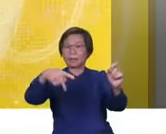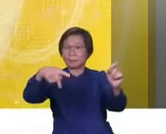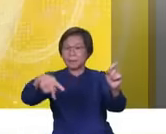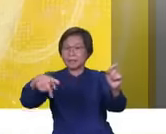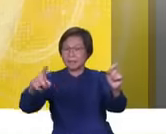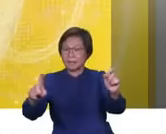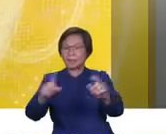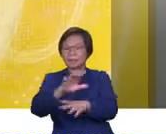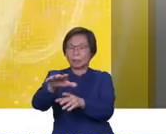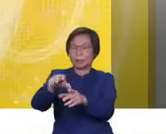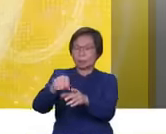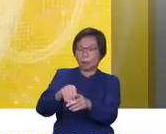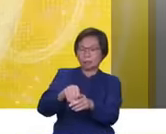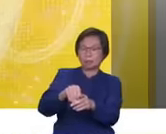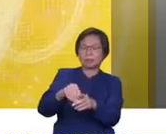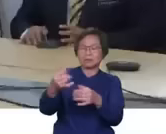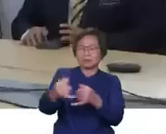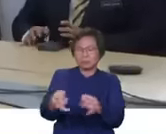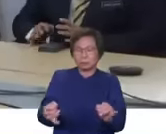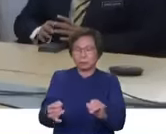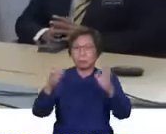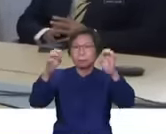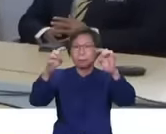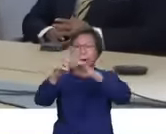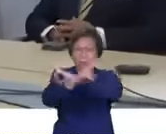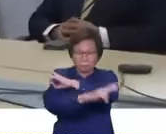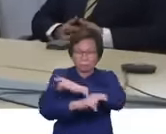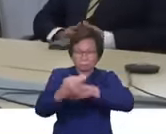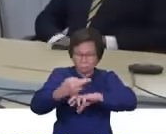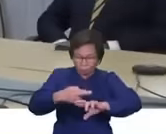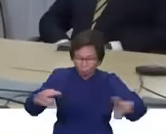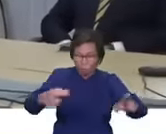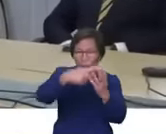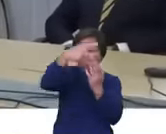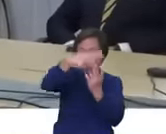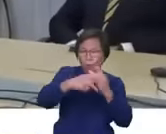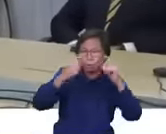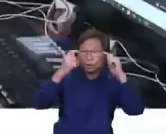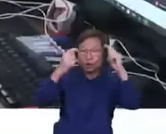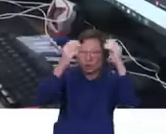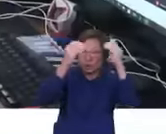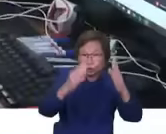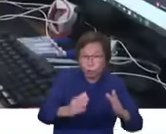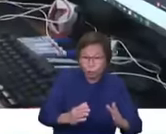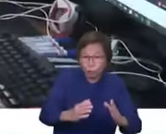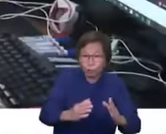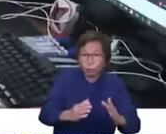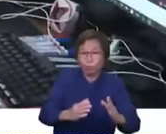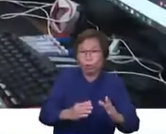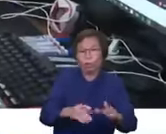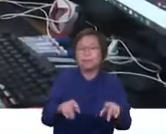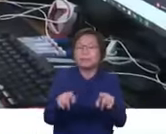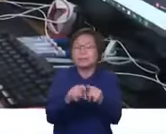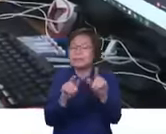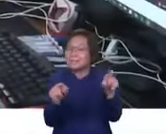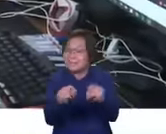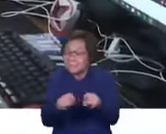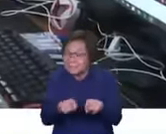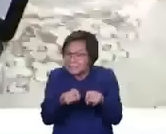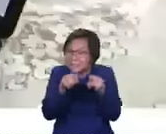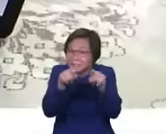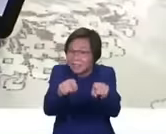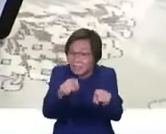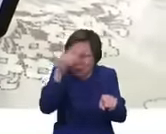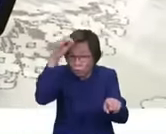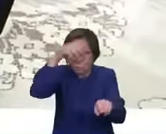termasuk jabatan didikan Negeri inisiatif bahwa program twice Once gusaran ini selari dengan konsep di